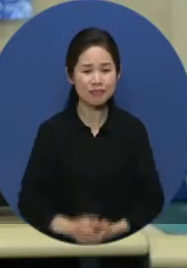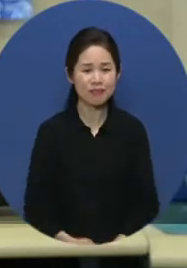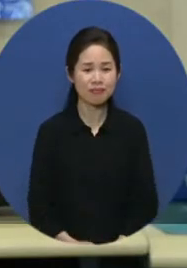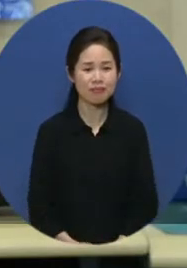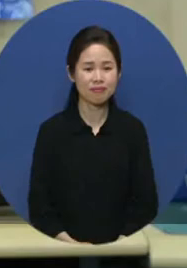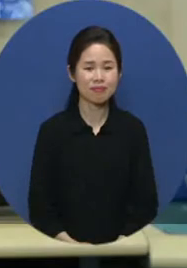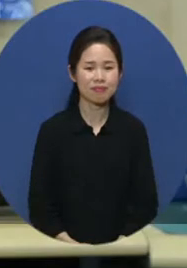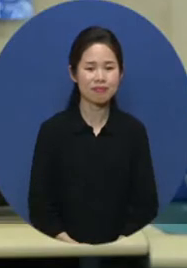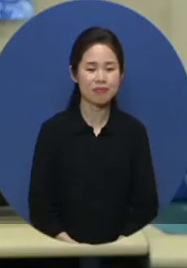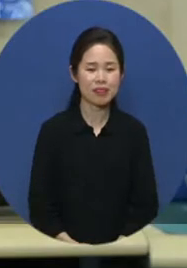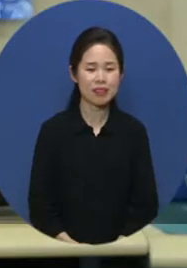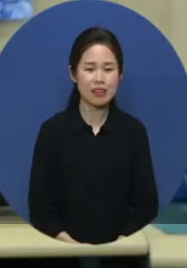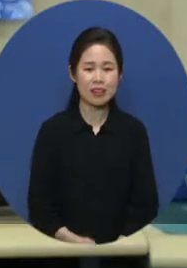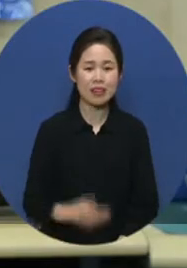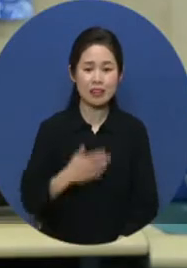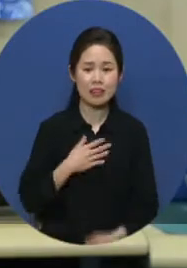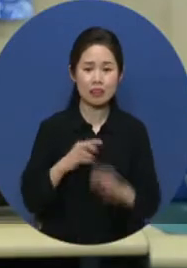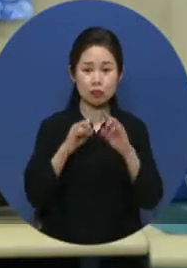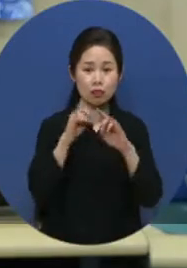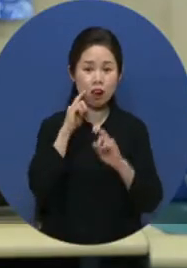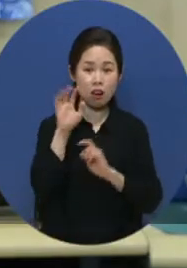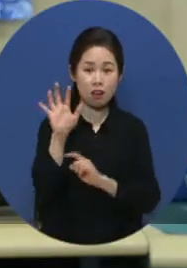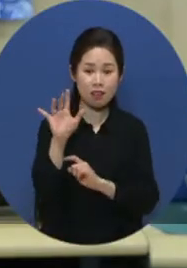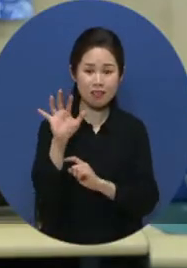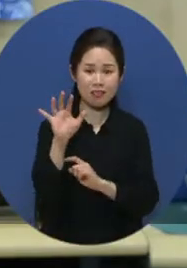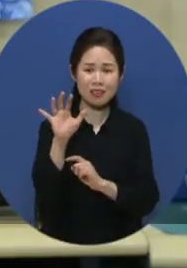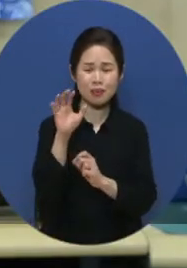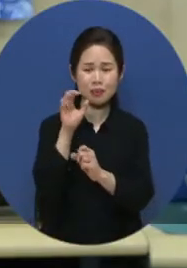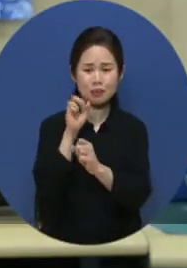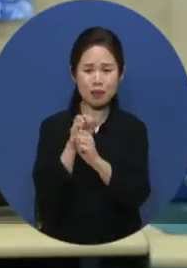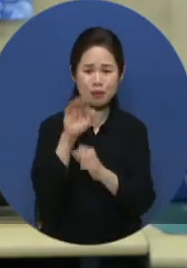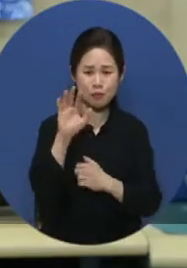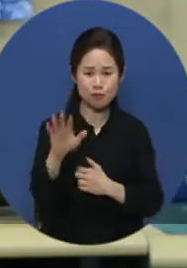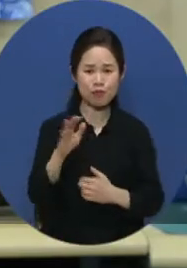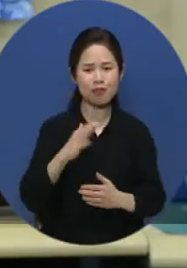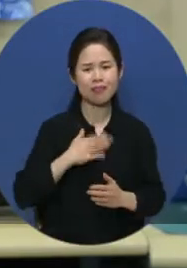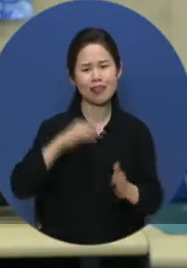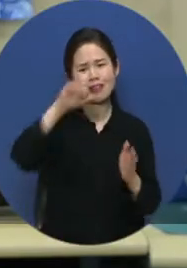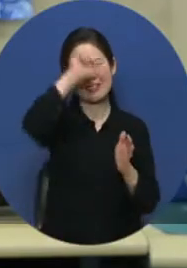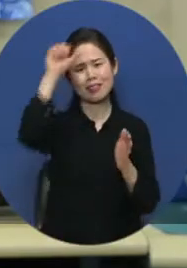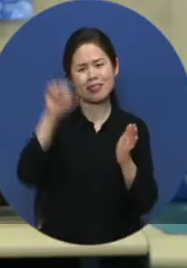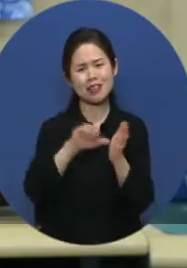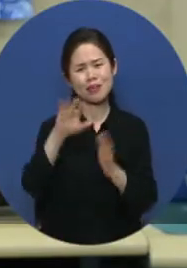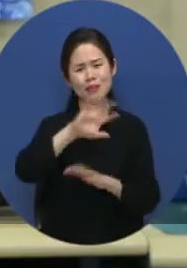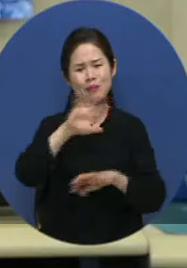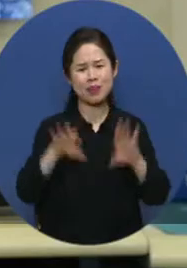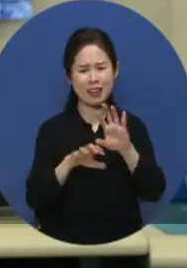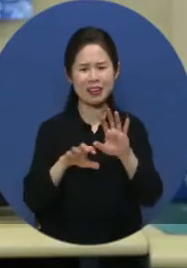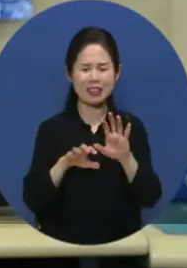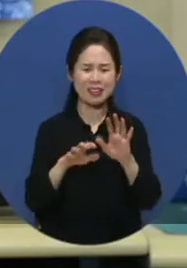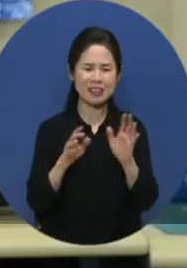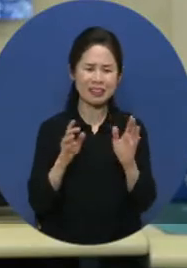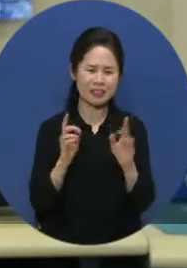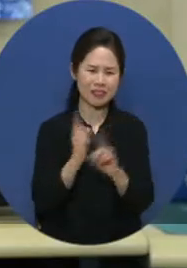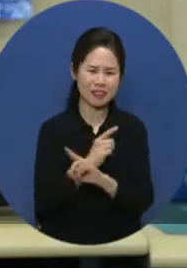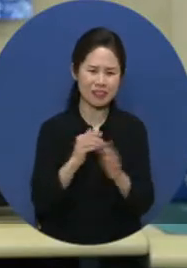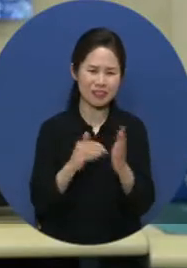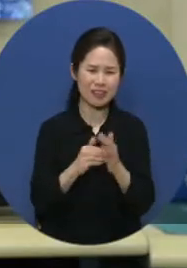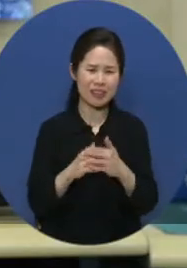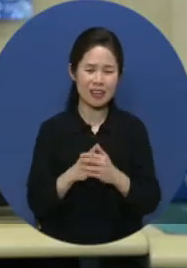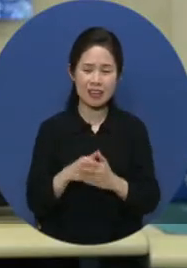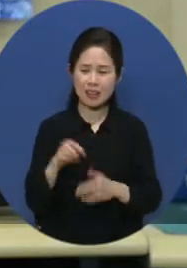어쨌든 이걸 만들면서 저 스스로도 많이 제 삶이 바뀌었거든요. 그러니까 기술적으로 배운